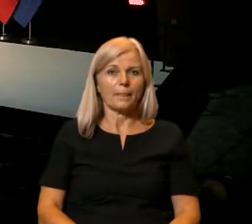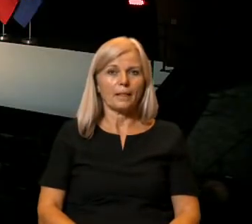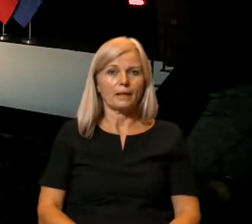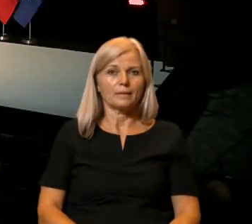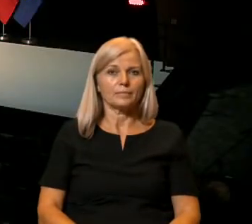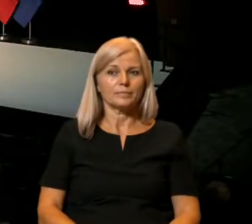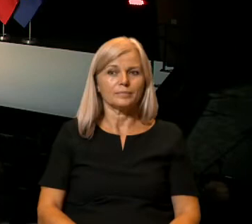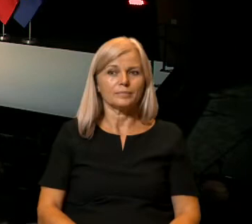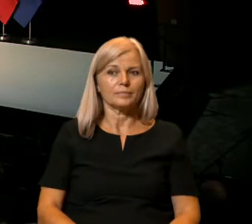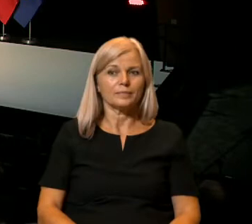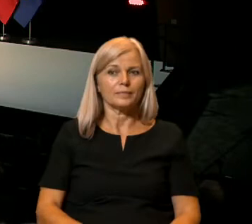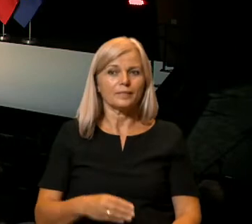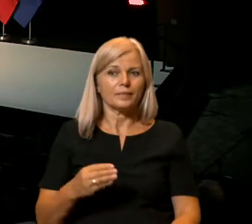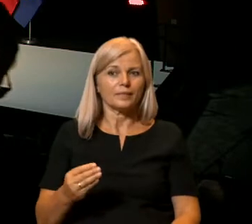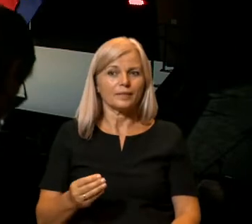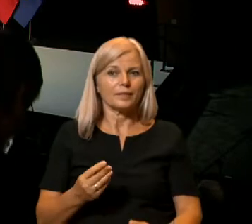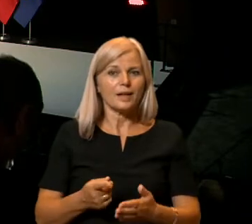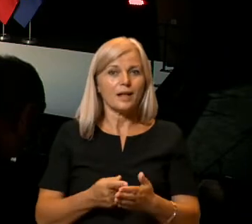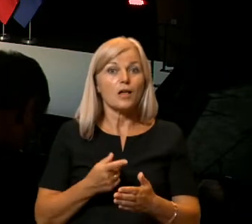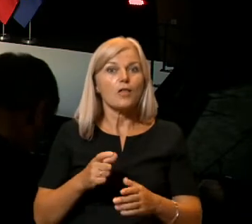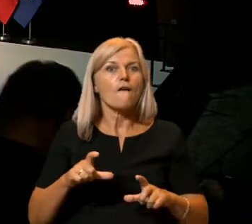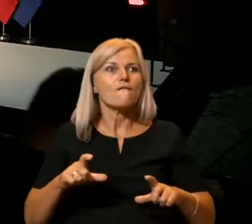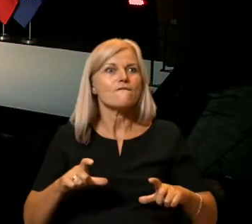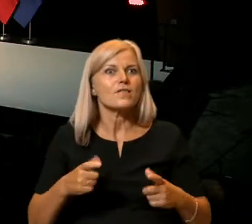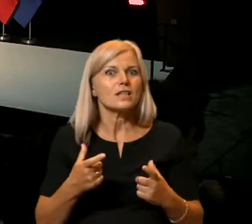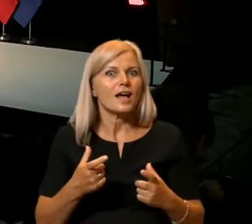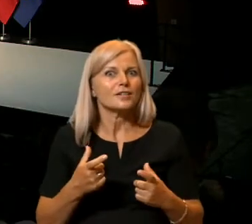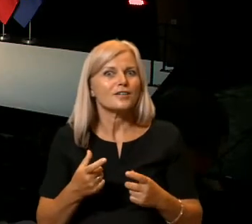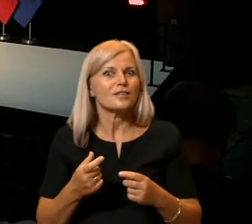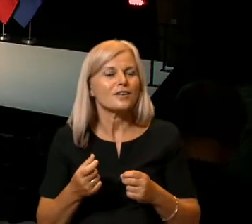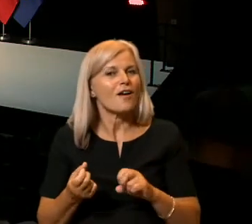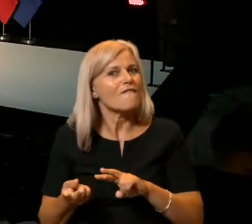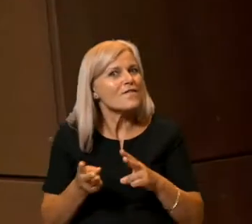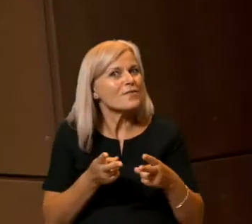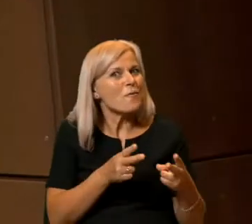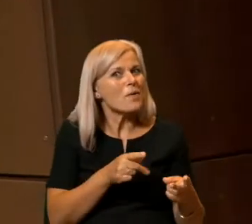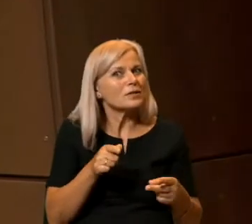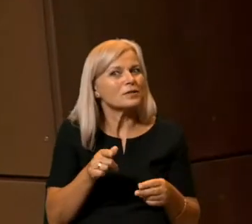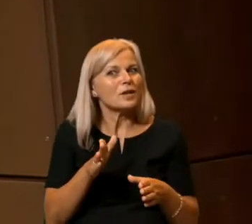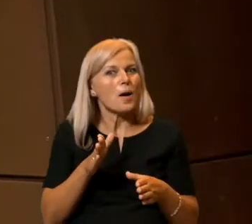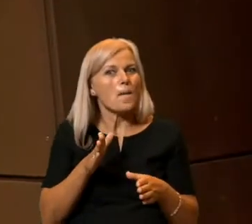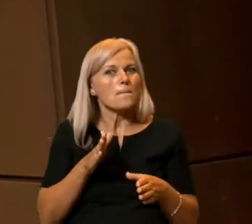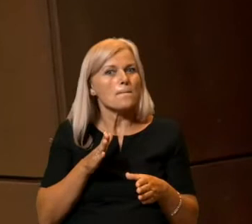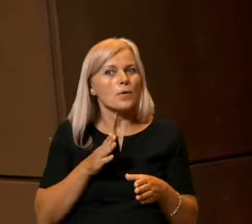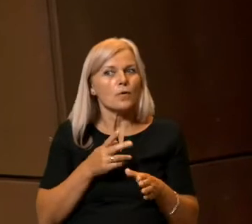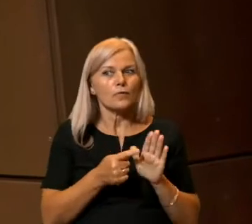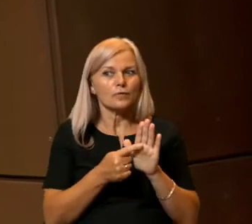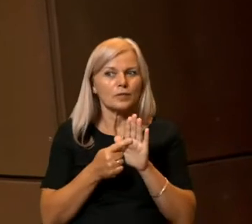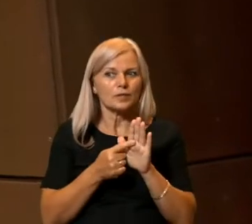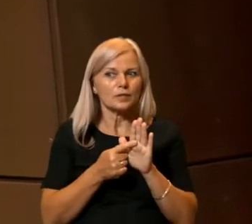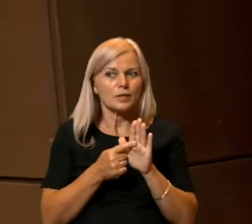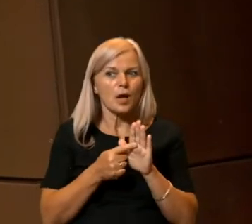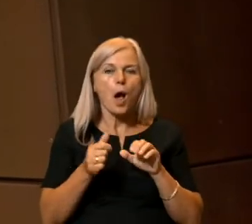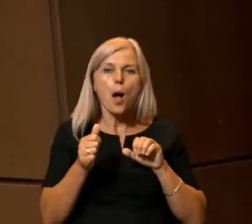Teraz muszę to wydarzenie kulturowo przetłumaczyć, bo mieliście przed sobą Państwo